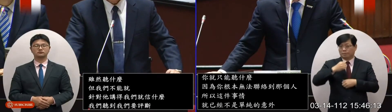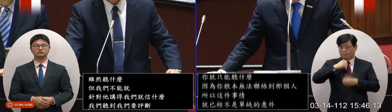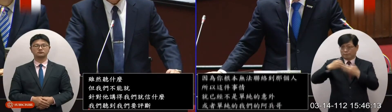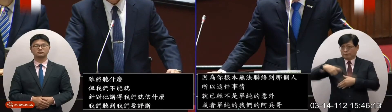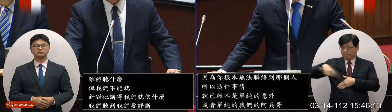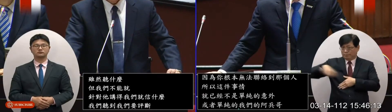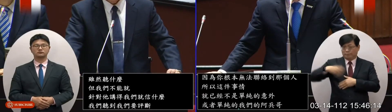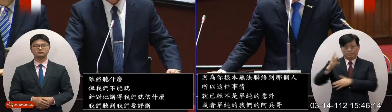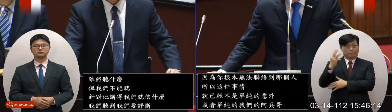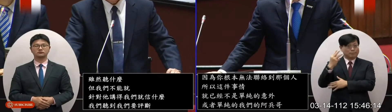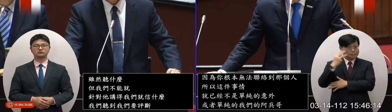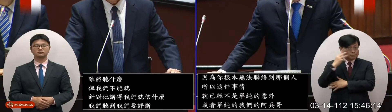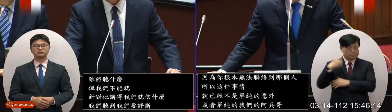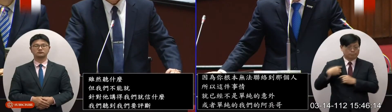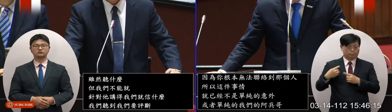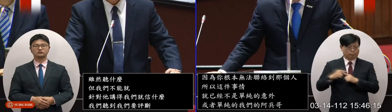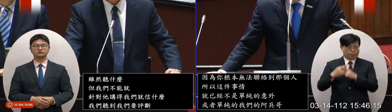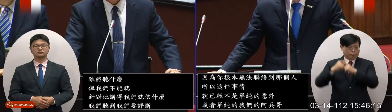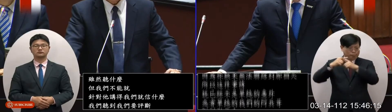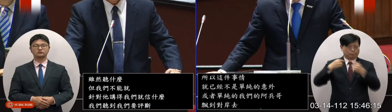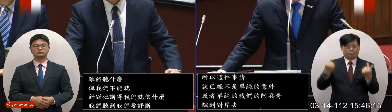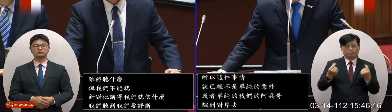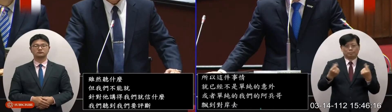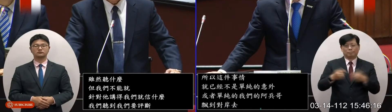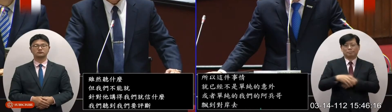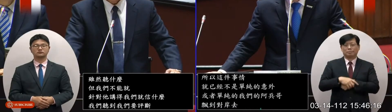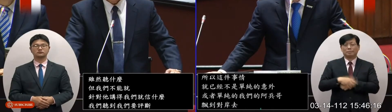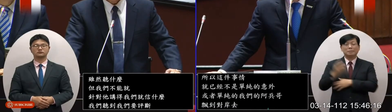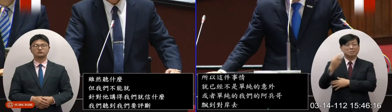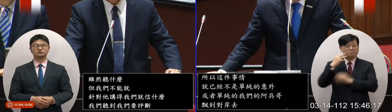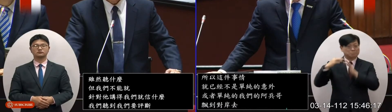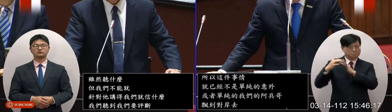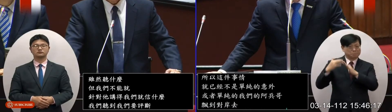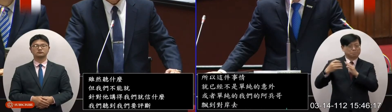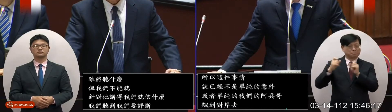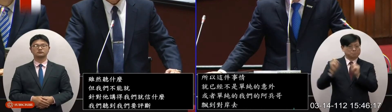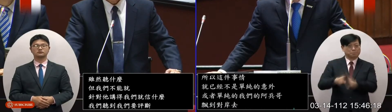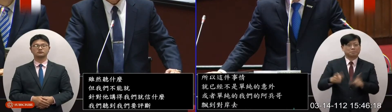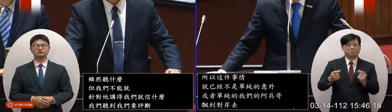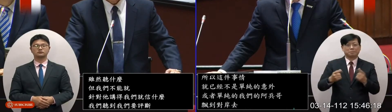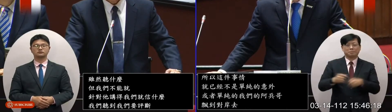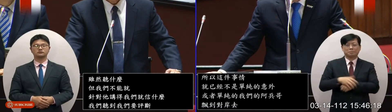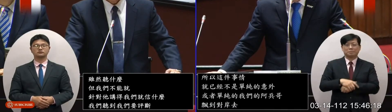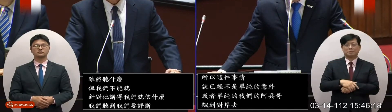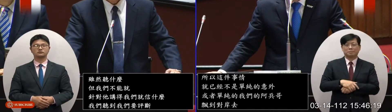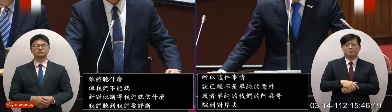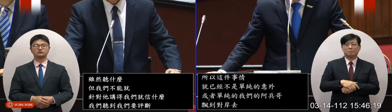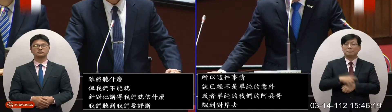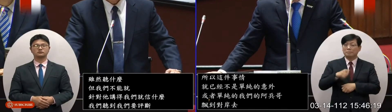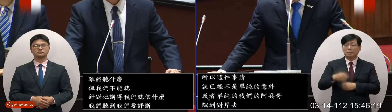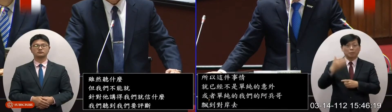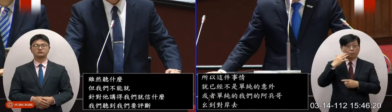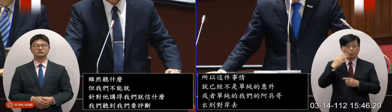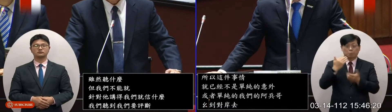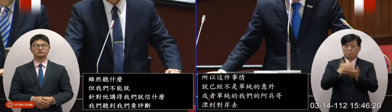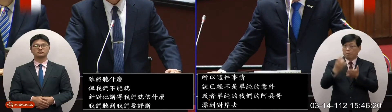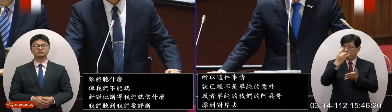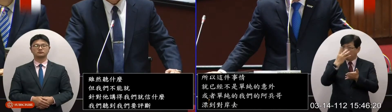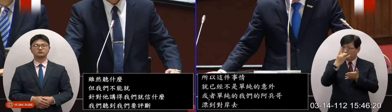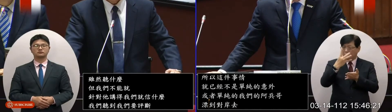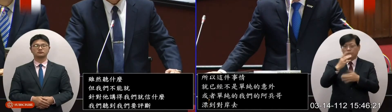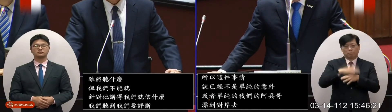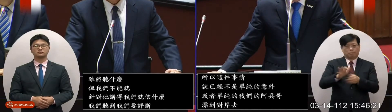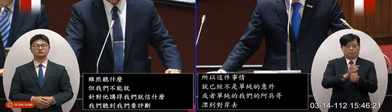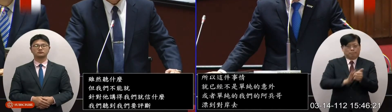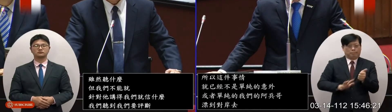两岸政治上面博弈的延长赛，政治博弈的延长赛。这个处理不好，会